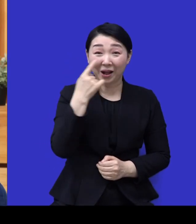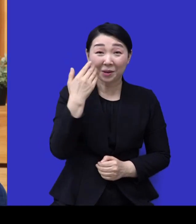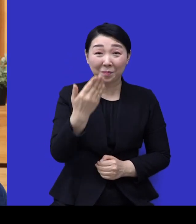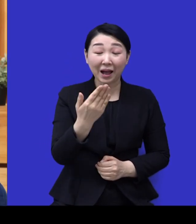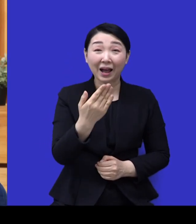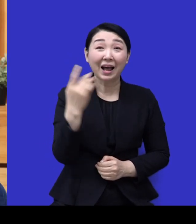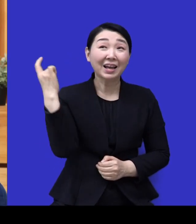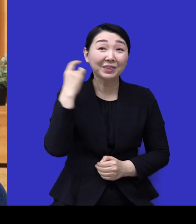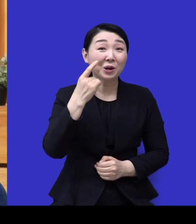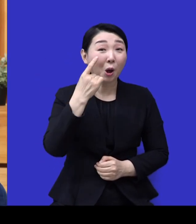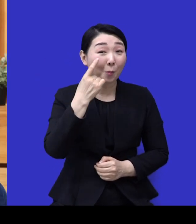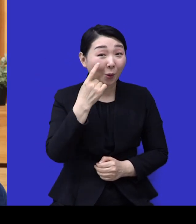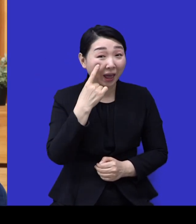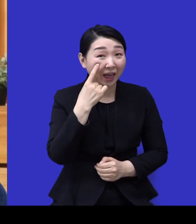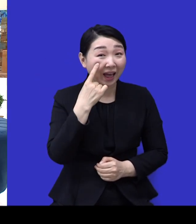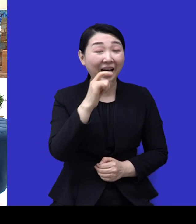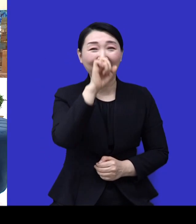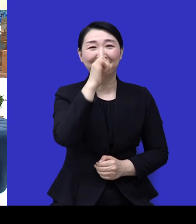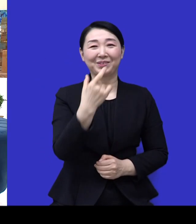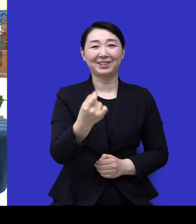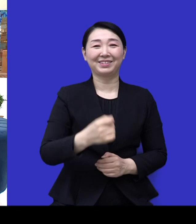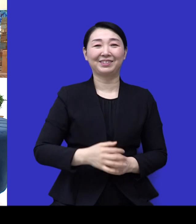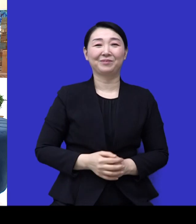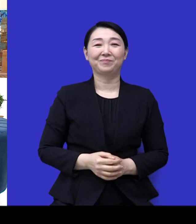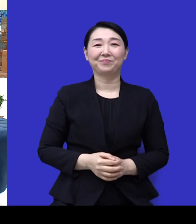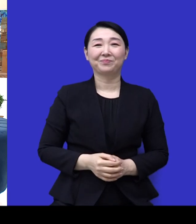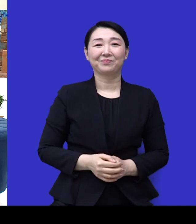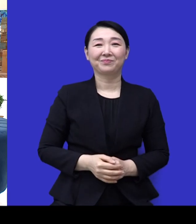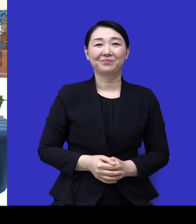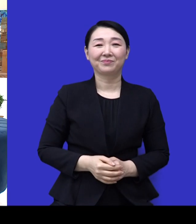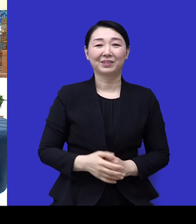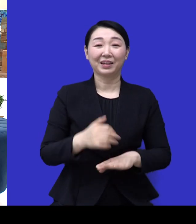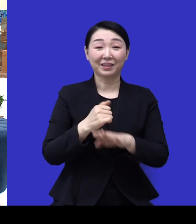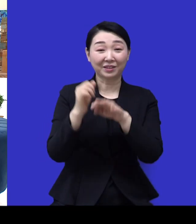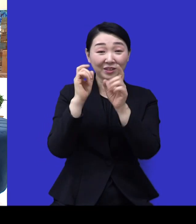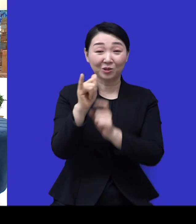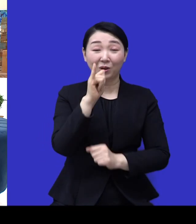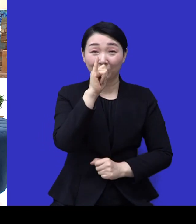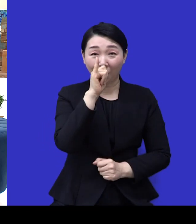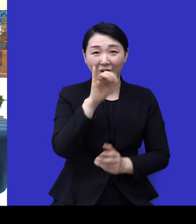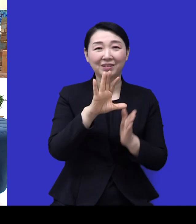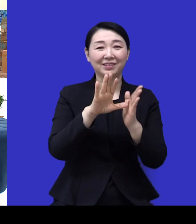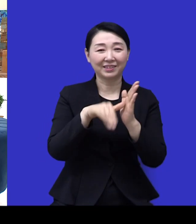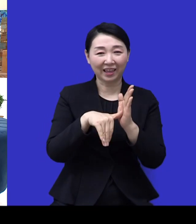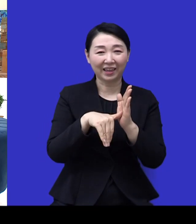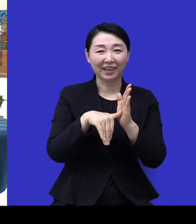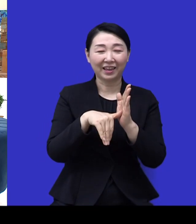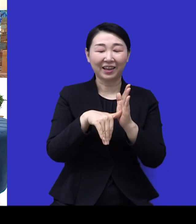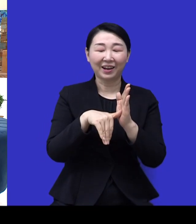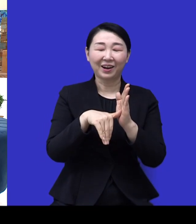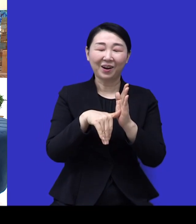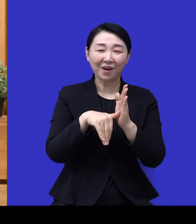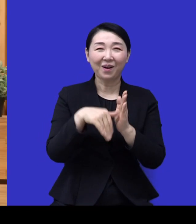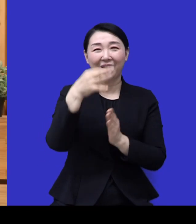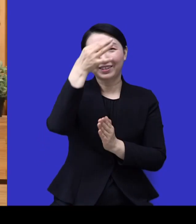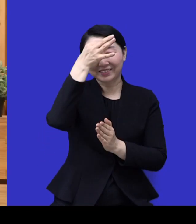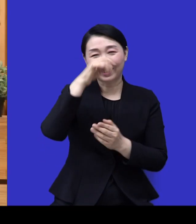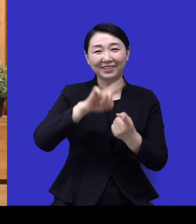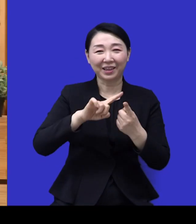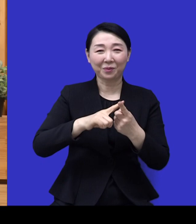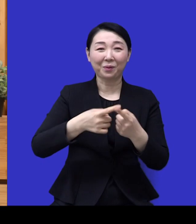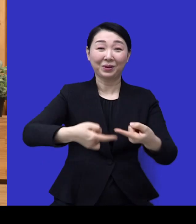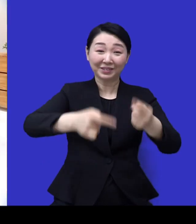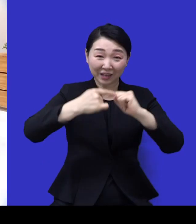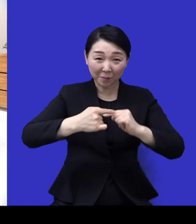이렇게 확인하시면 너무 좋다. 예, 예. 이렇게 좋으실 것 같아요. 나중에 또 기회 예. 되시면 그렇게 또 셀럽으로 참여하시면 아유, 너무 좋을 것